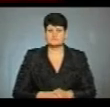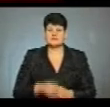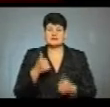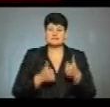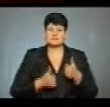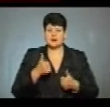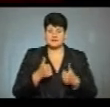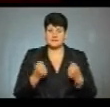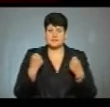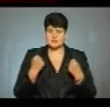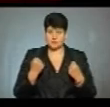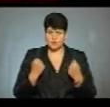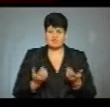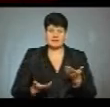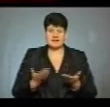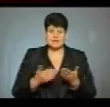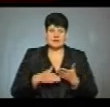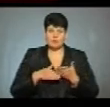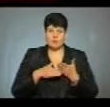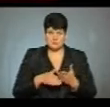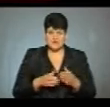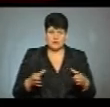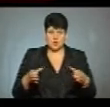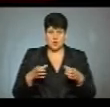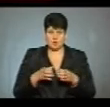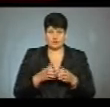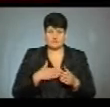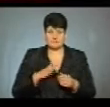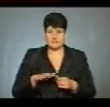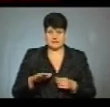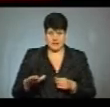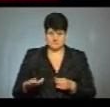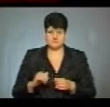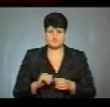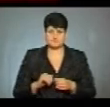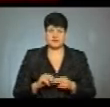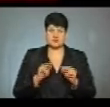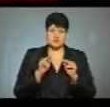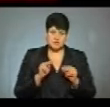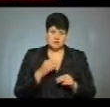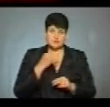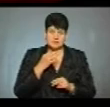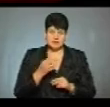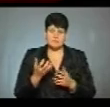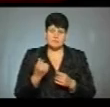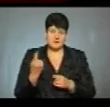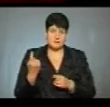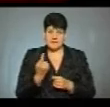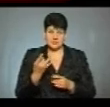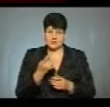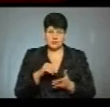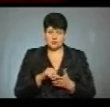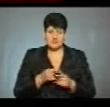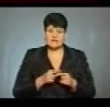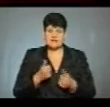Змагання спортивні, які допомагають згуртовувати нам дітей. Чесно кажучи, беру в перший раз участь в